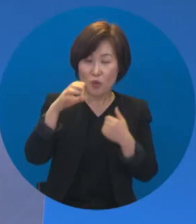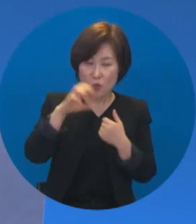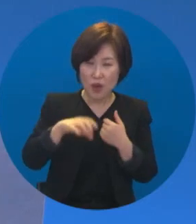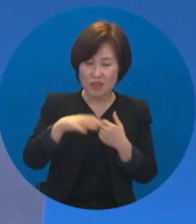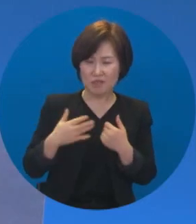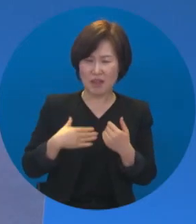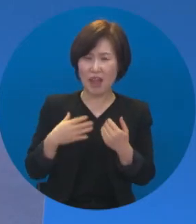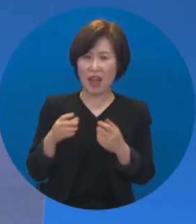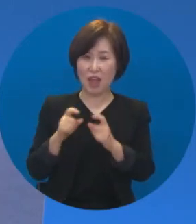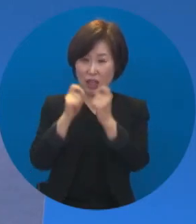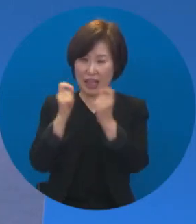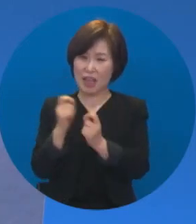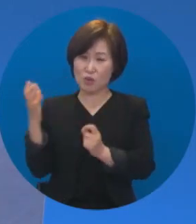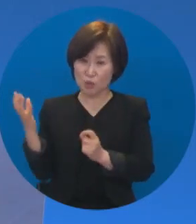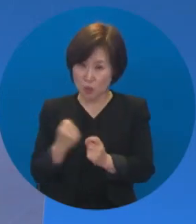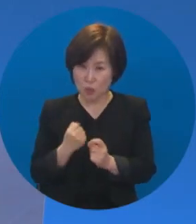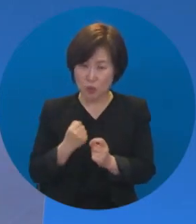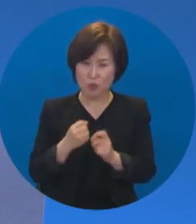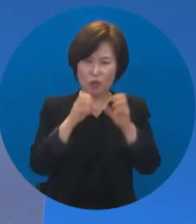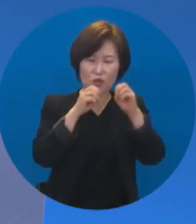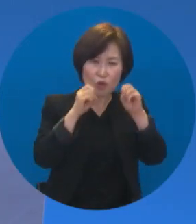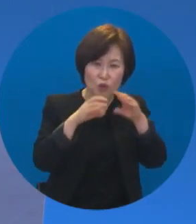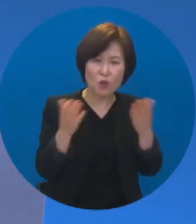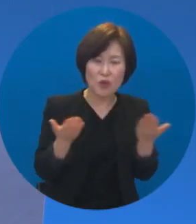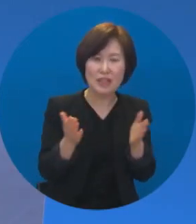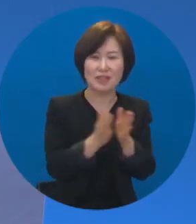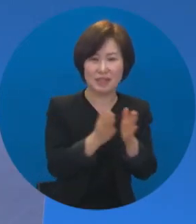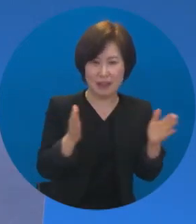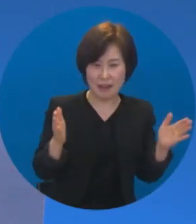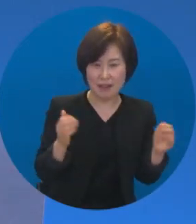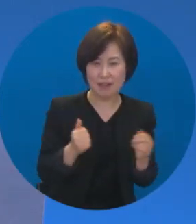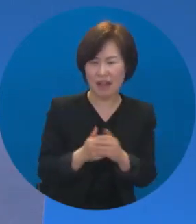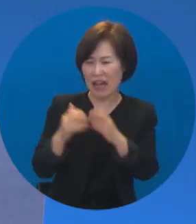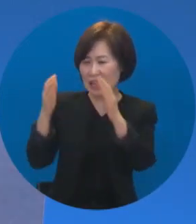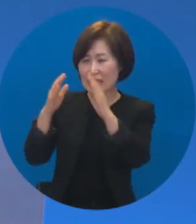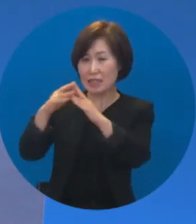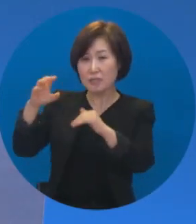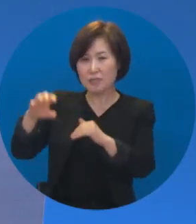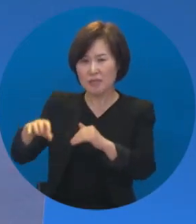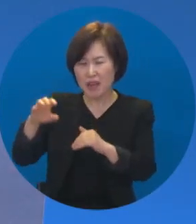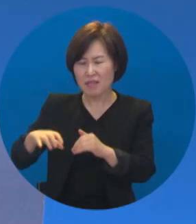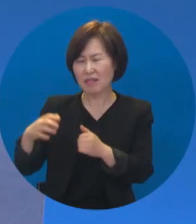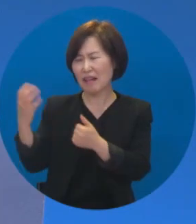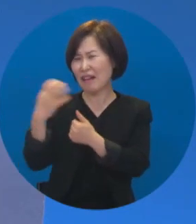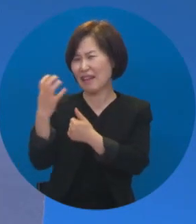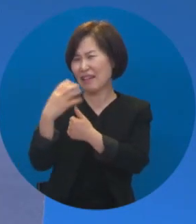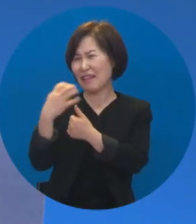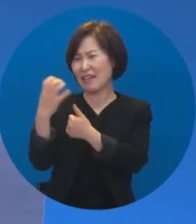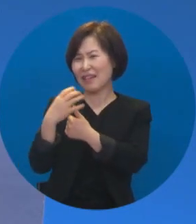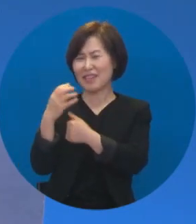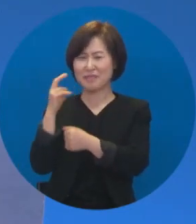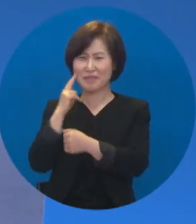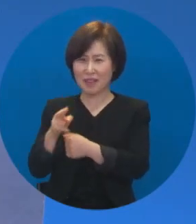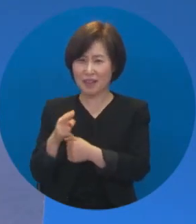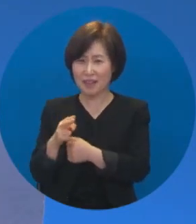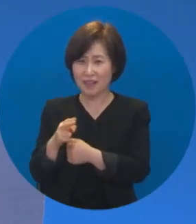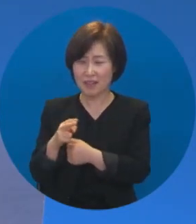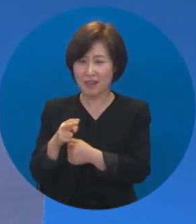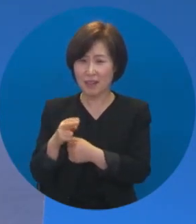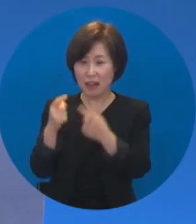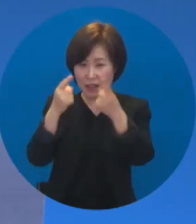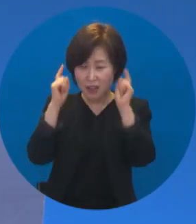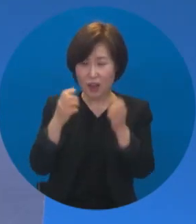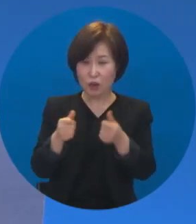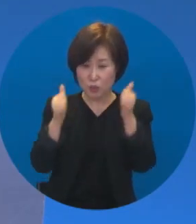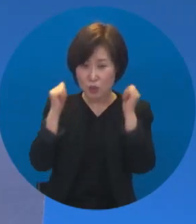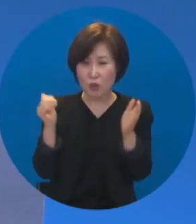집안이 난리가 났죠. 어떻게 네가 그럴 수 있니 니네 엄마한테. 그렇게 친척과 모든 집안이 난리가 나서 제가 돈을